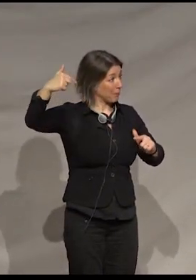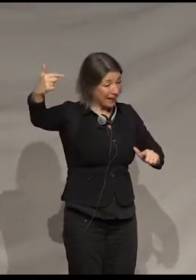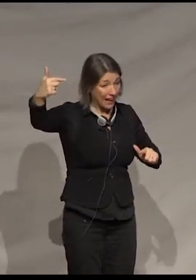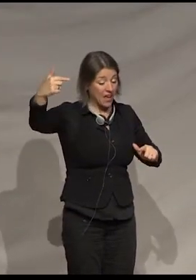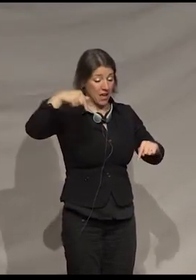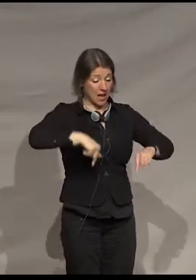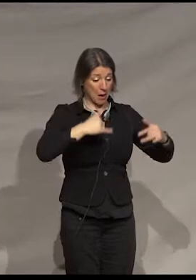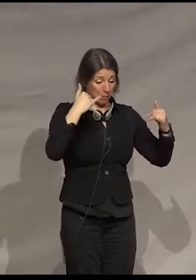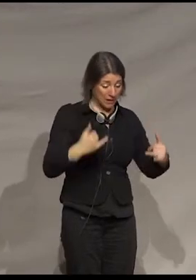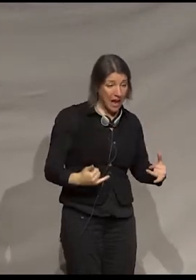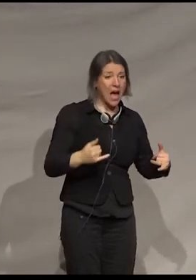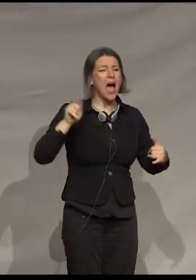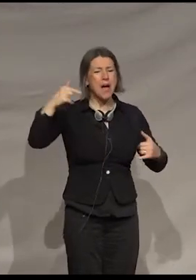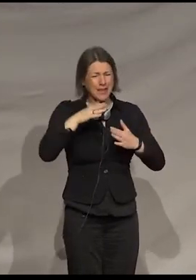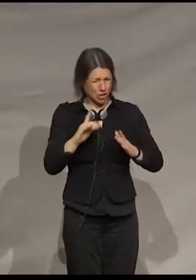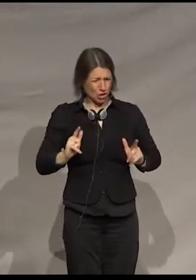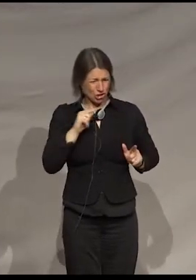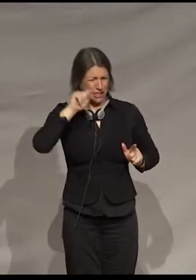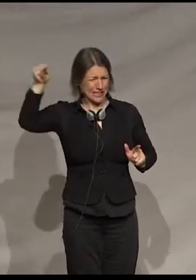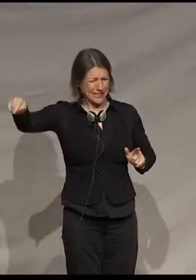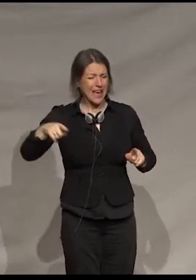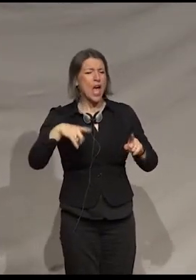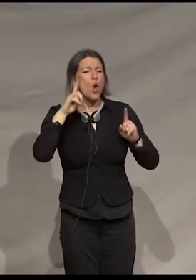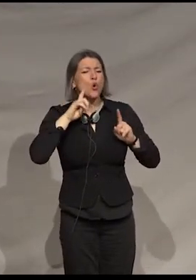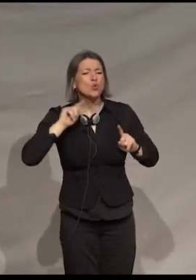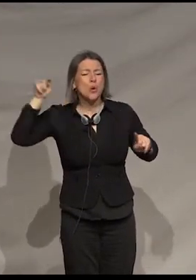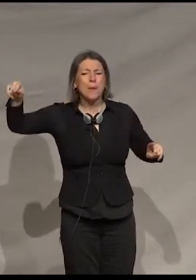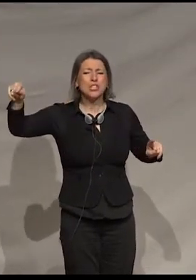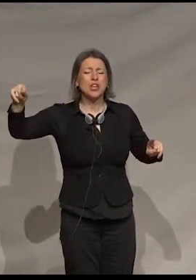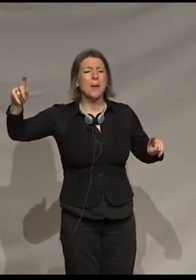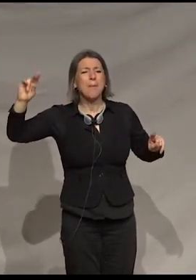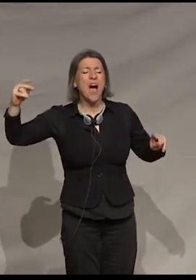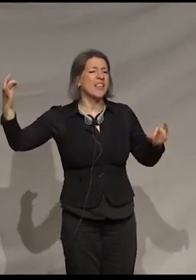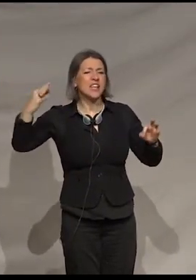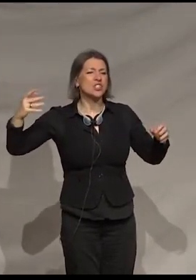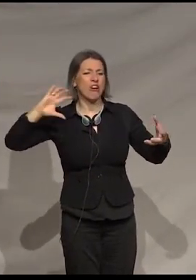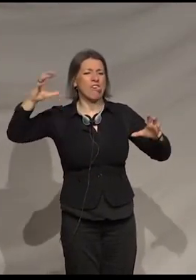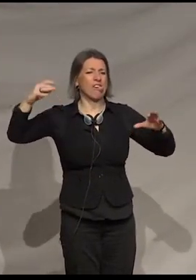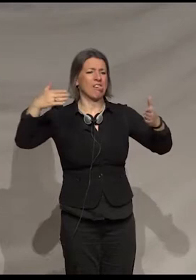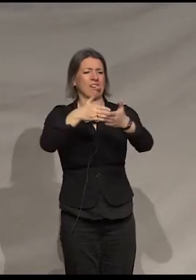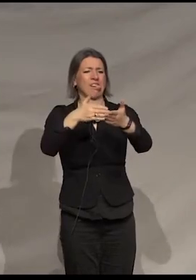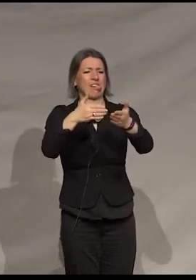mezi Prahou a Hustopečema. Nám to ale nevadí. Já si myslím, že budeme moct ten zvuk přenést i takto, i když v tuhle chvíli